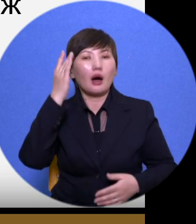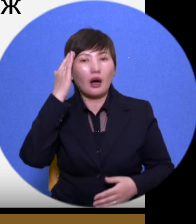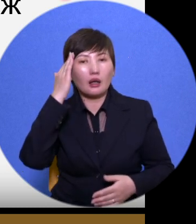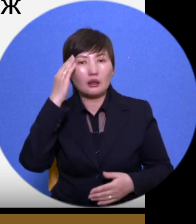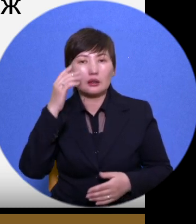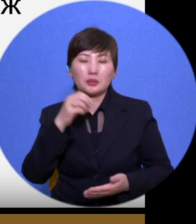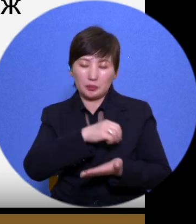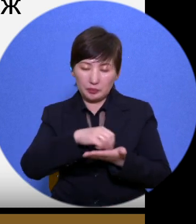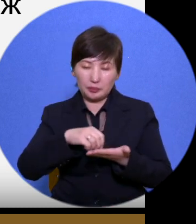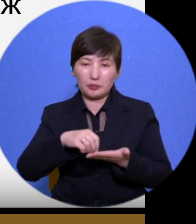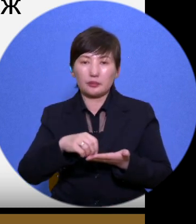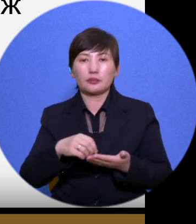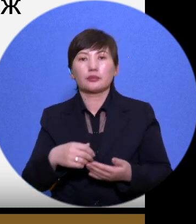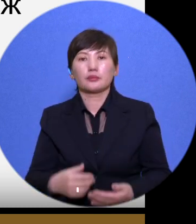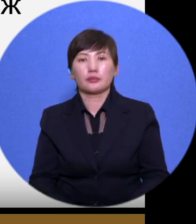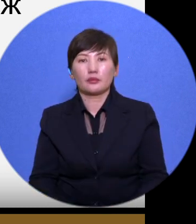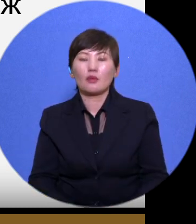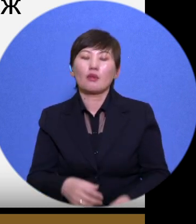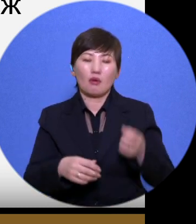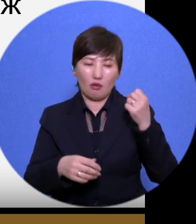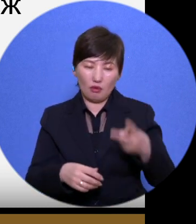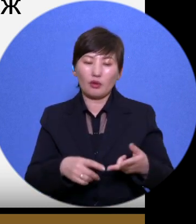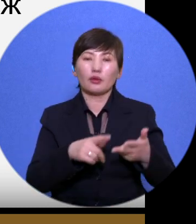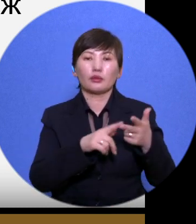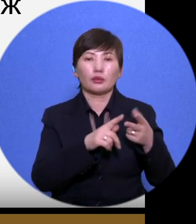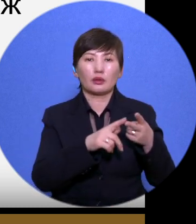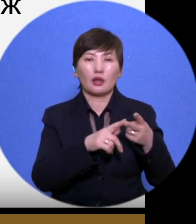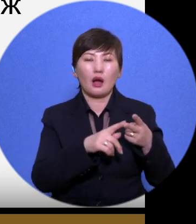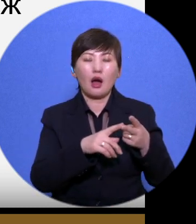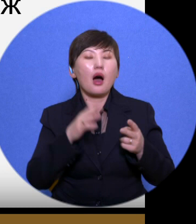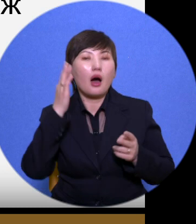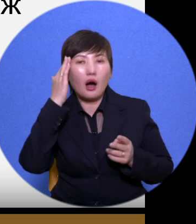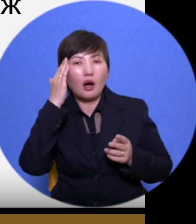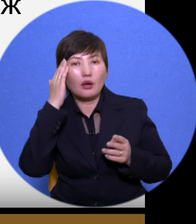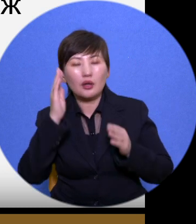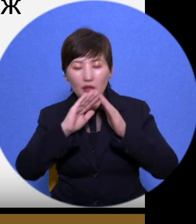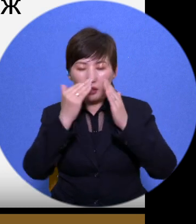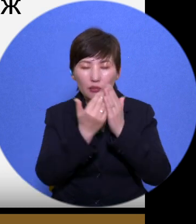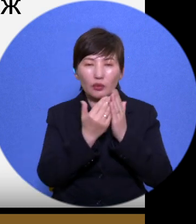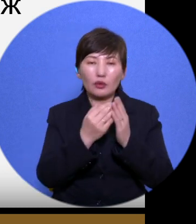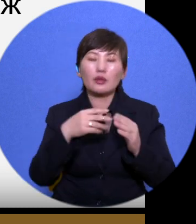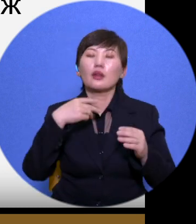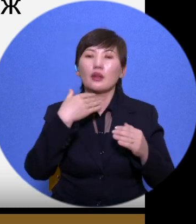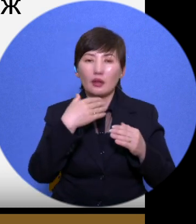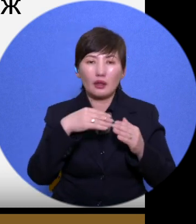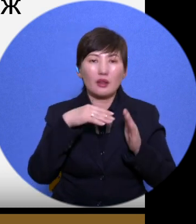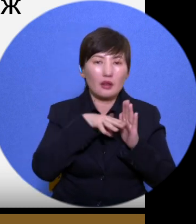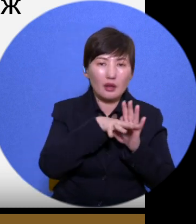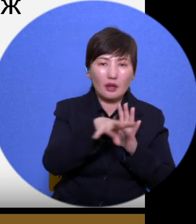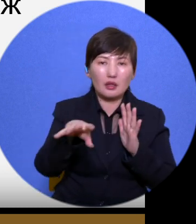бичээрээ. За хоёрдугаарт нь тэдгээр аргуудаа гэр бүлийнхэндээ хилж зөвлөн халдвараас